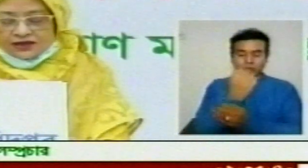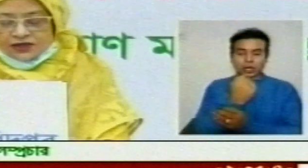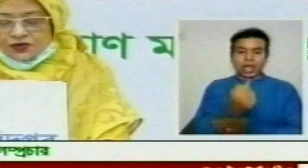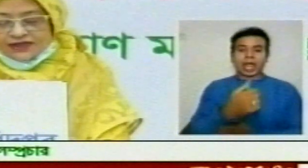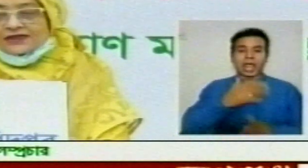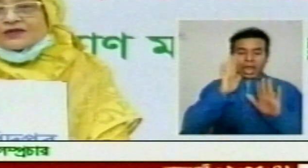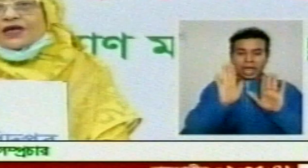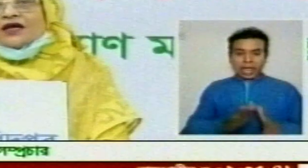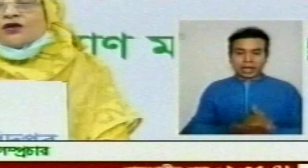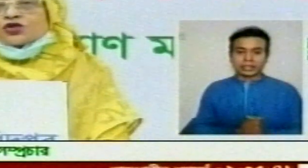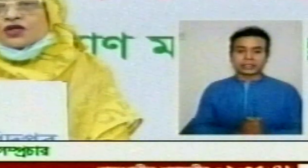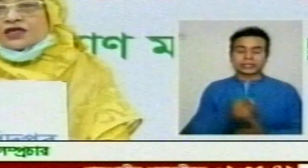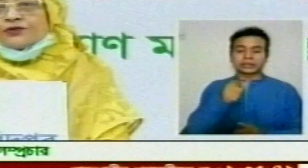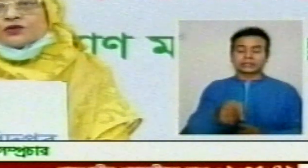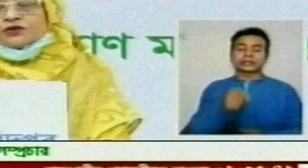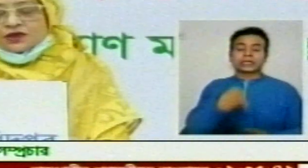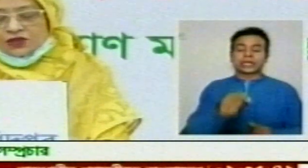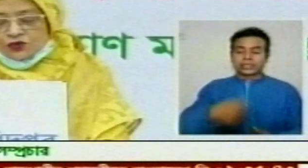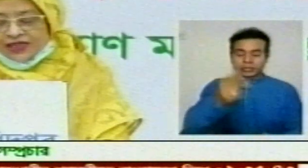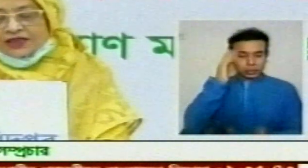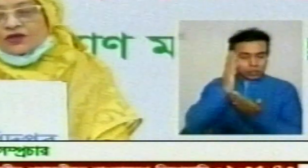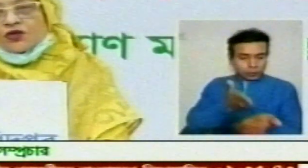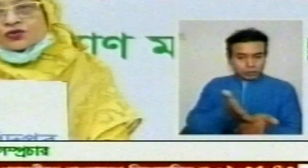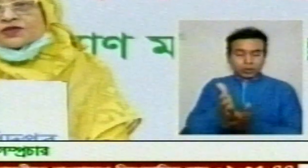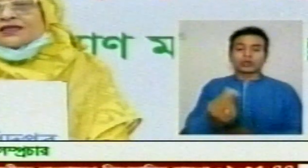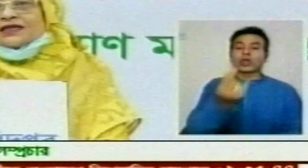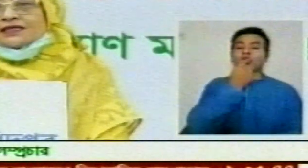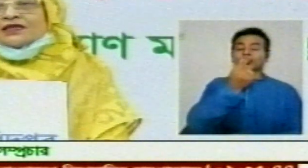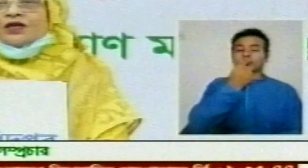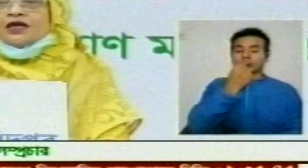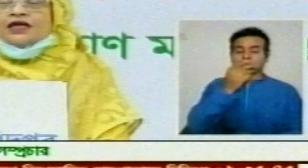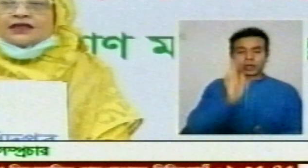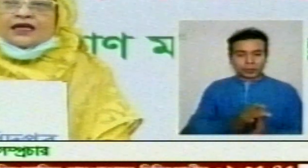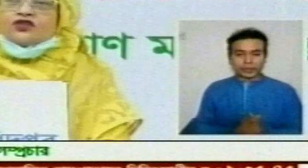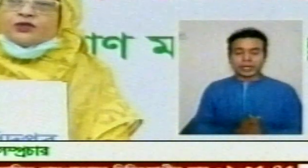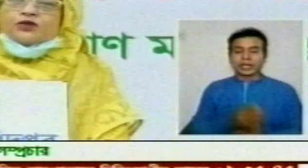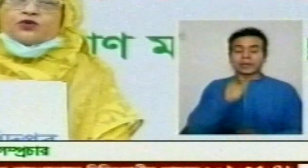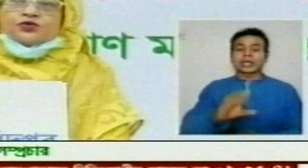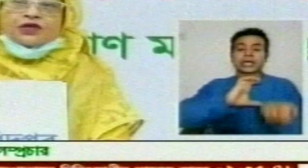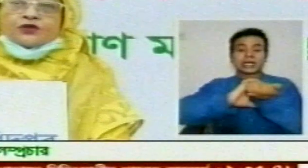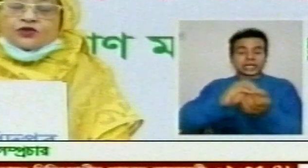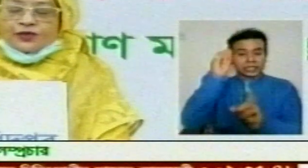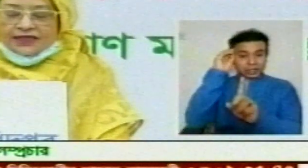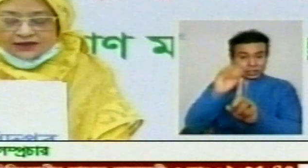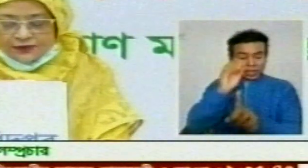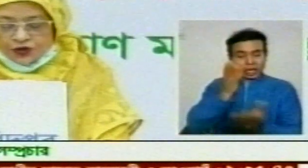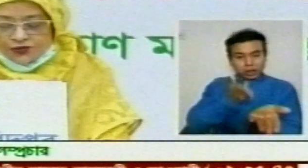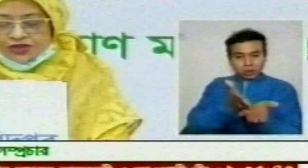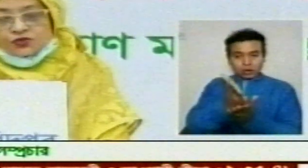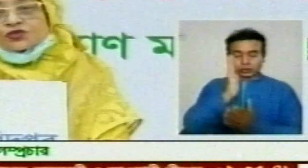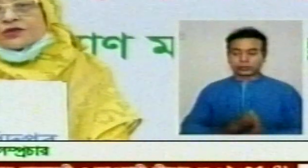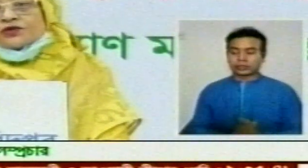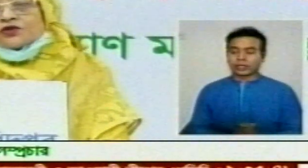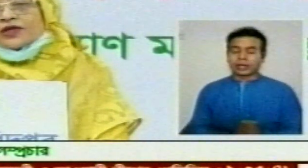ক্রনিক যেগুলো ডিজিজ বা অসংক্রামক দীর্ঘমেয়াদী অসুখ যাদের আছে বা তারা নিয়মিত ওষুধ সেবন করবেন, ডাক্তারের